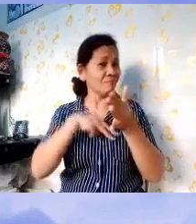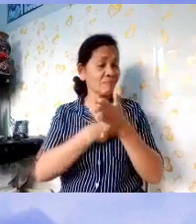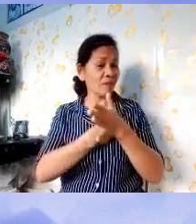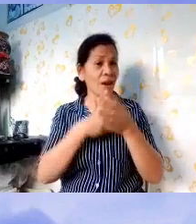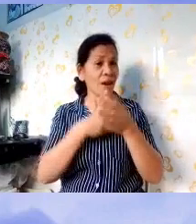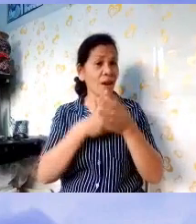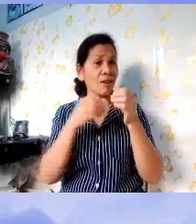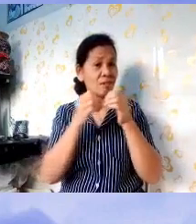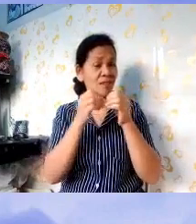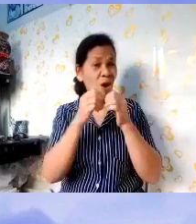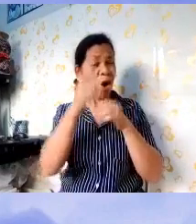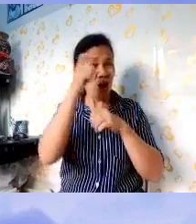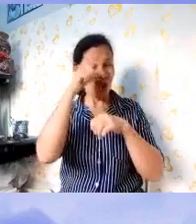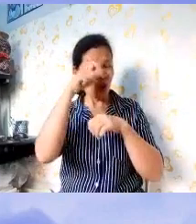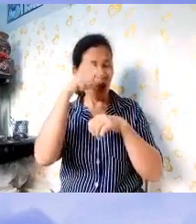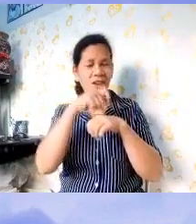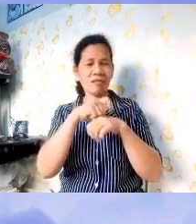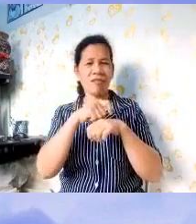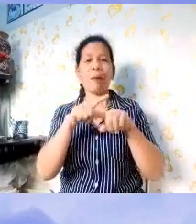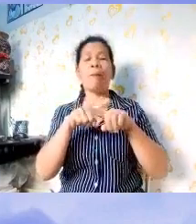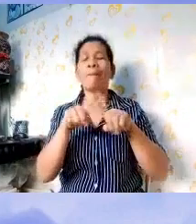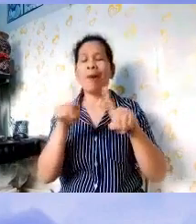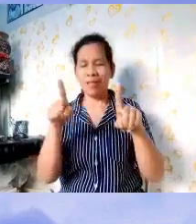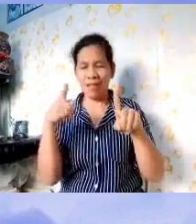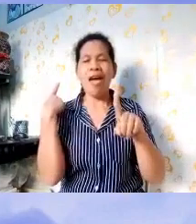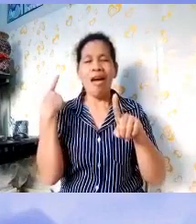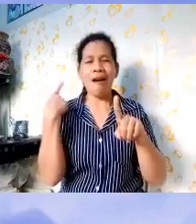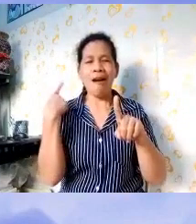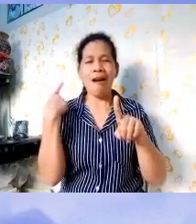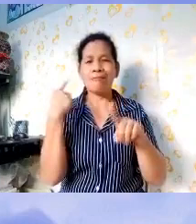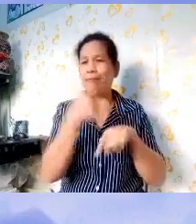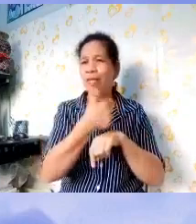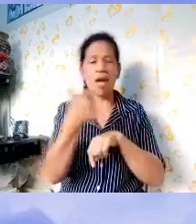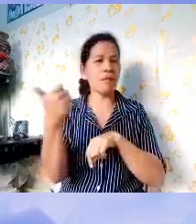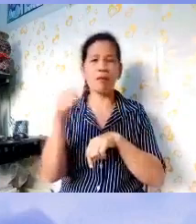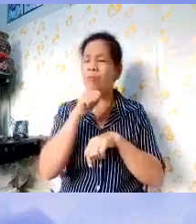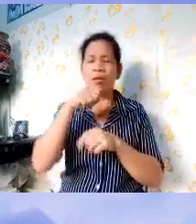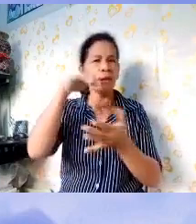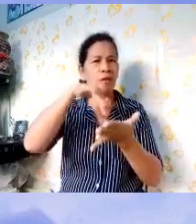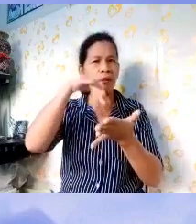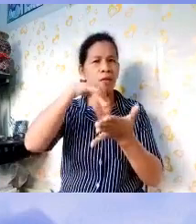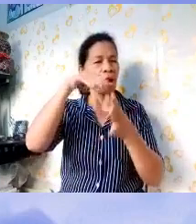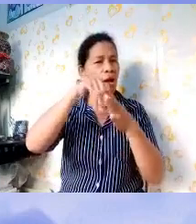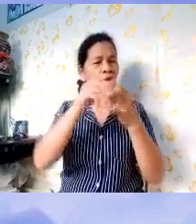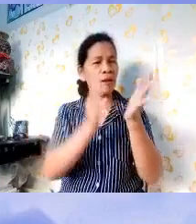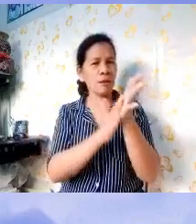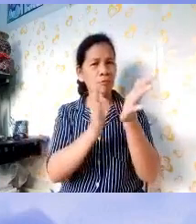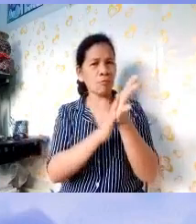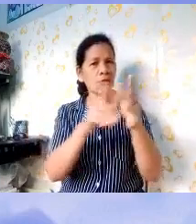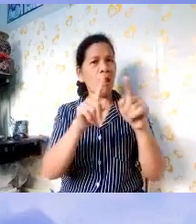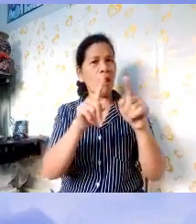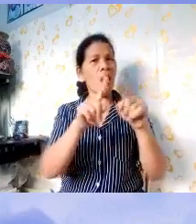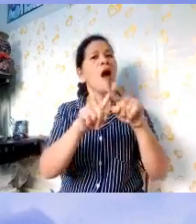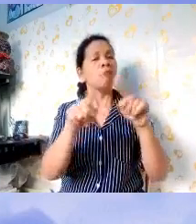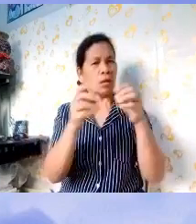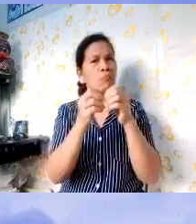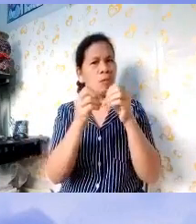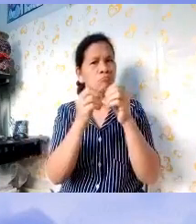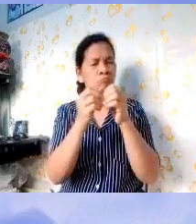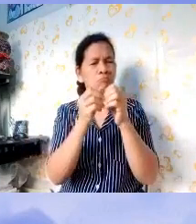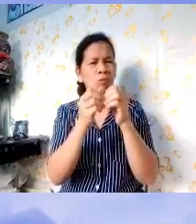Sa katunayan, meron din pong mga hindi nakapag-aral sa paaralan na mas lumalago pa nga sa